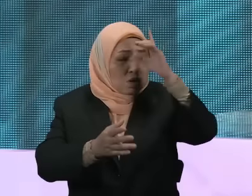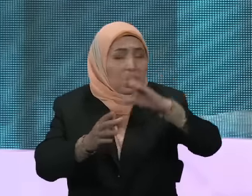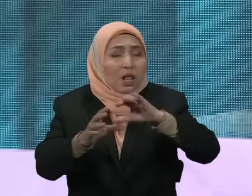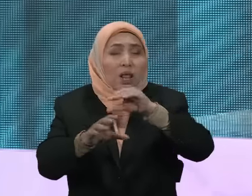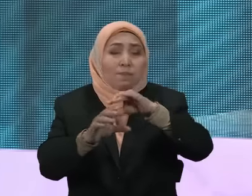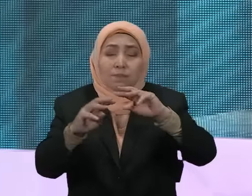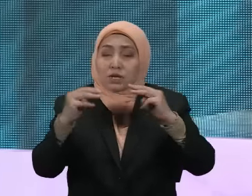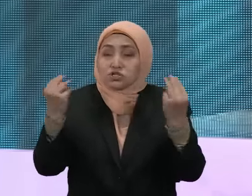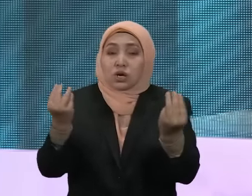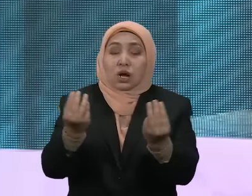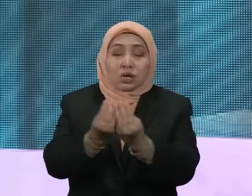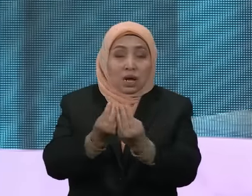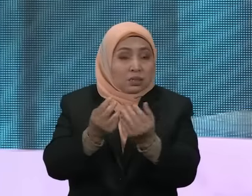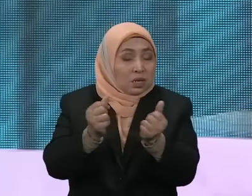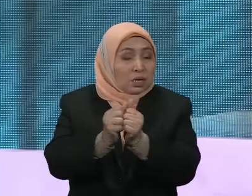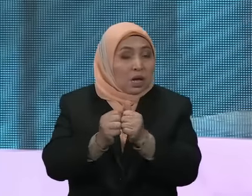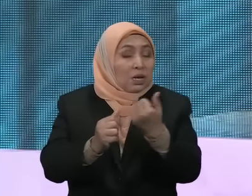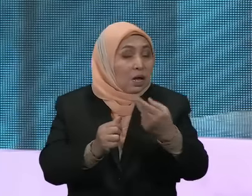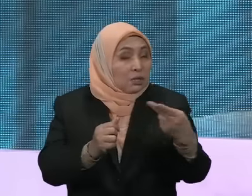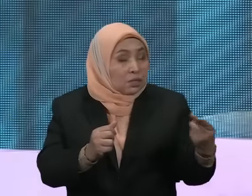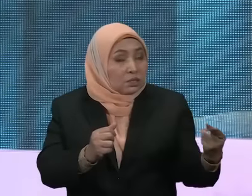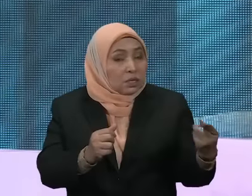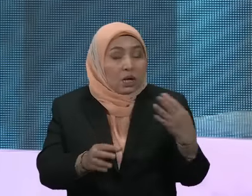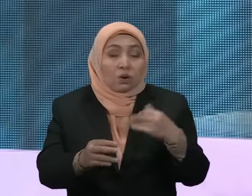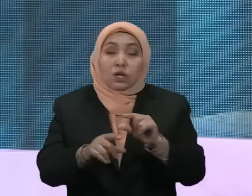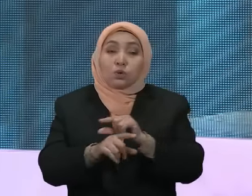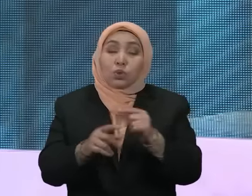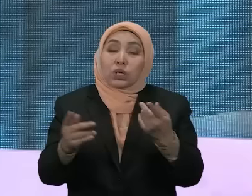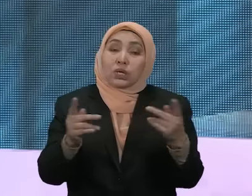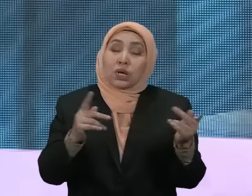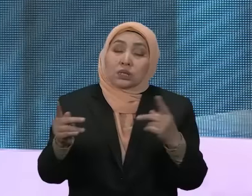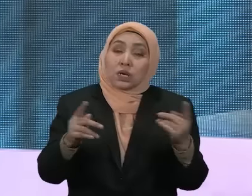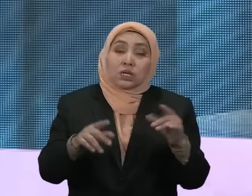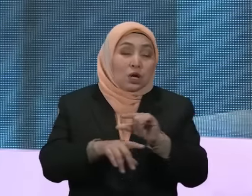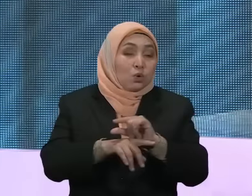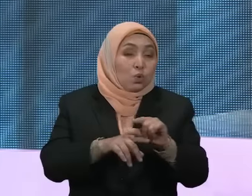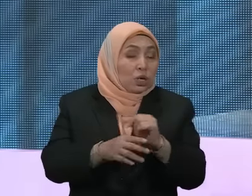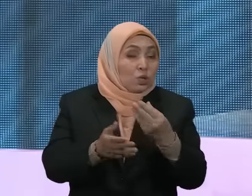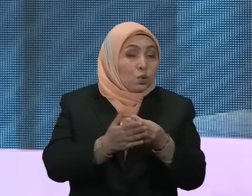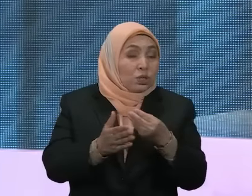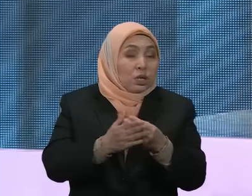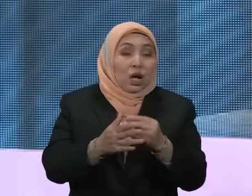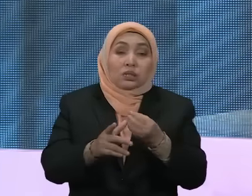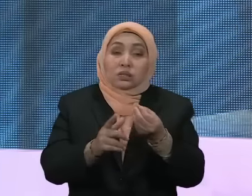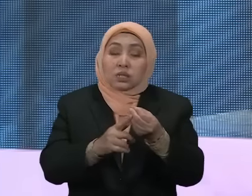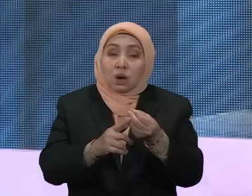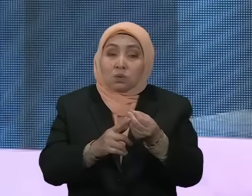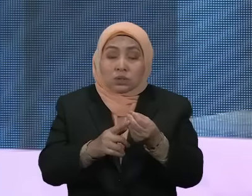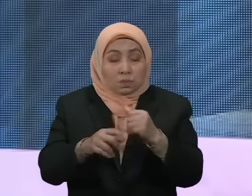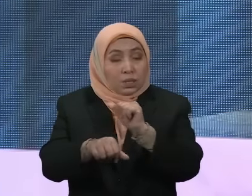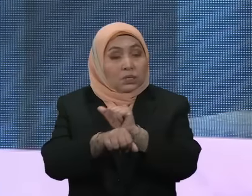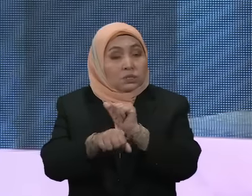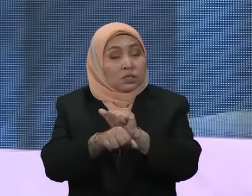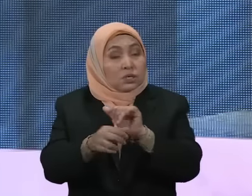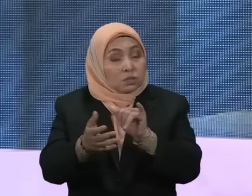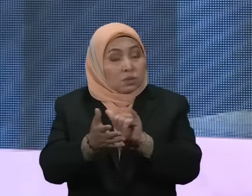sesuatu masyarakat. Dengan hartanya, kalau dia guna kereta dia, dia guna duit dia, ataupun kalau dia bekerja itu